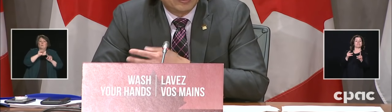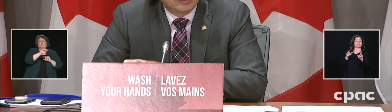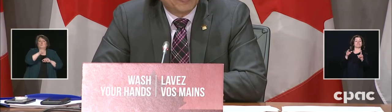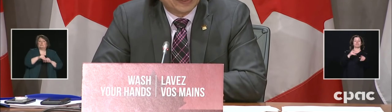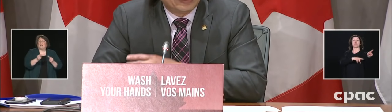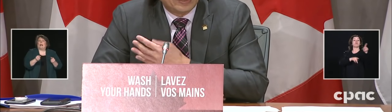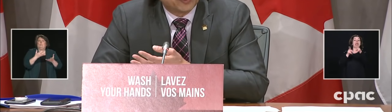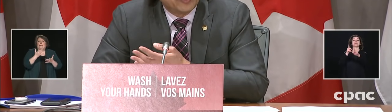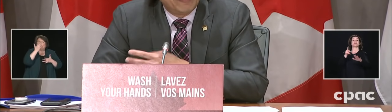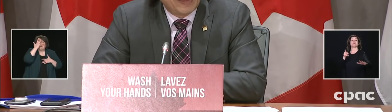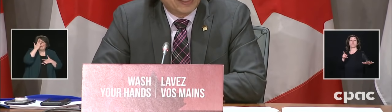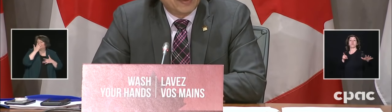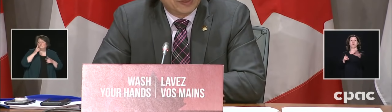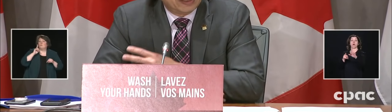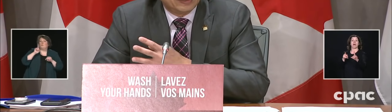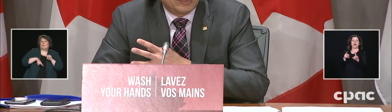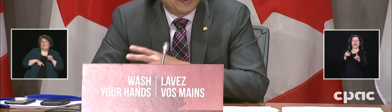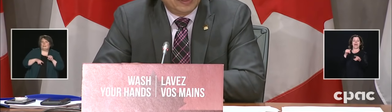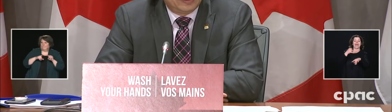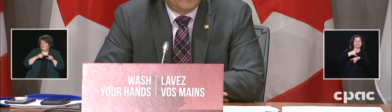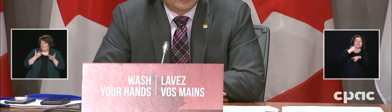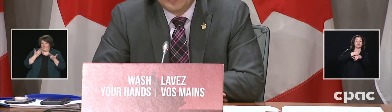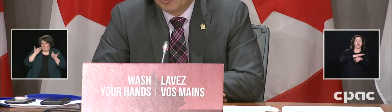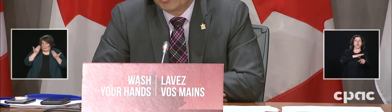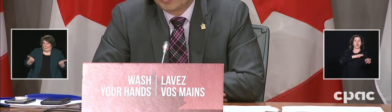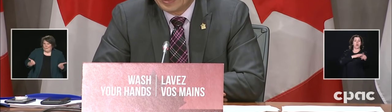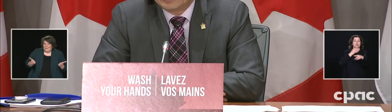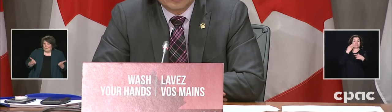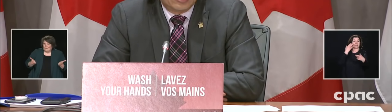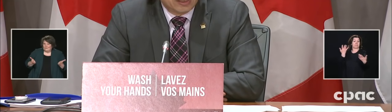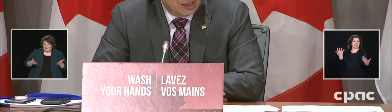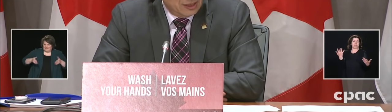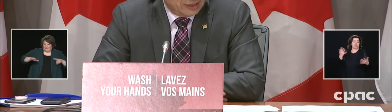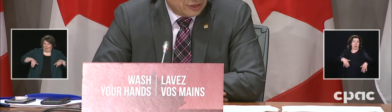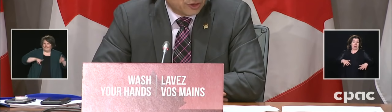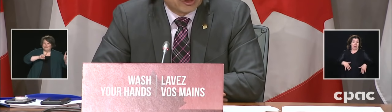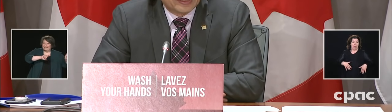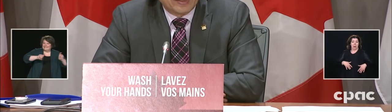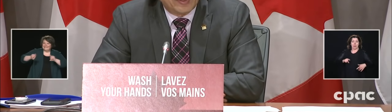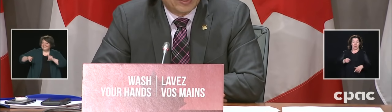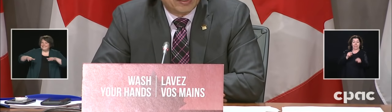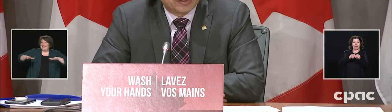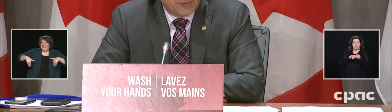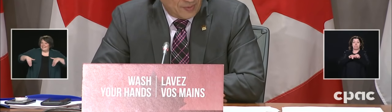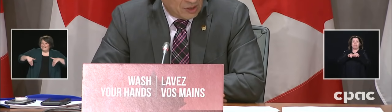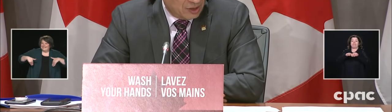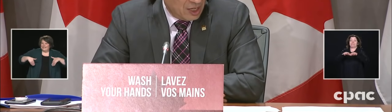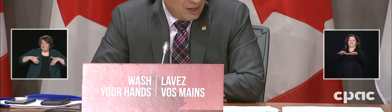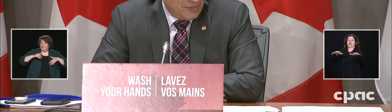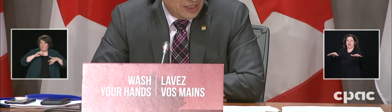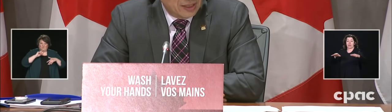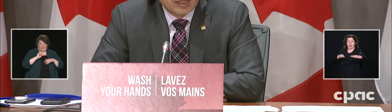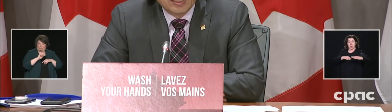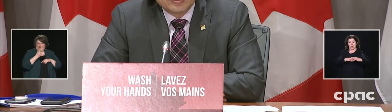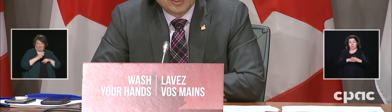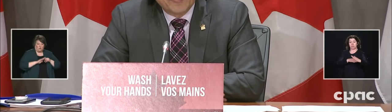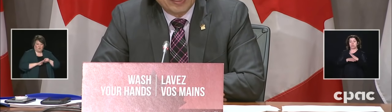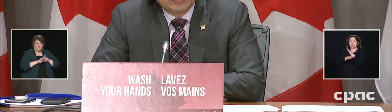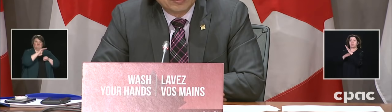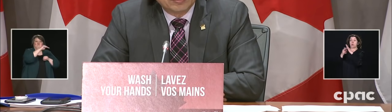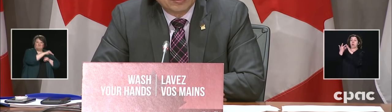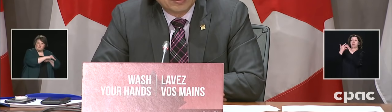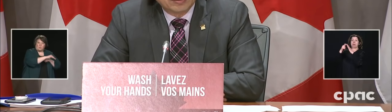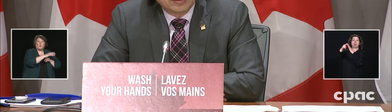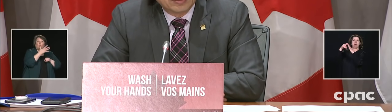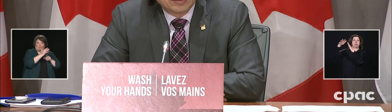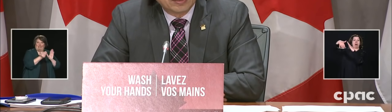fin de peut-être la première vague et peut-être l'épidémie en total. C'est quelque chose qu'on ne sait pas en ce moment. Mais si on sait que